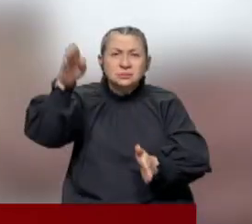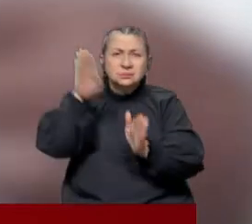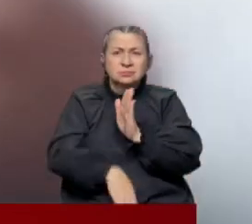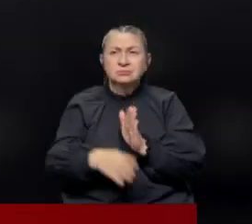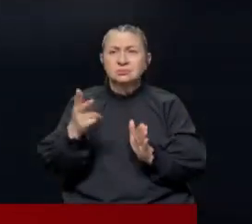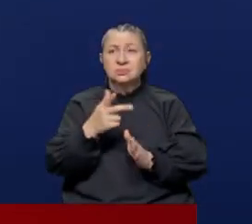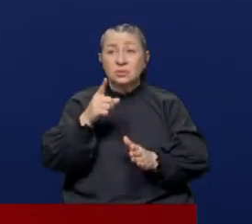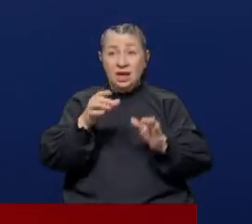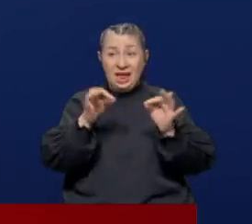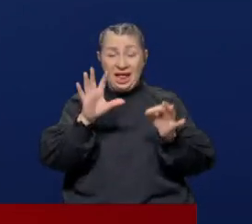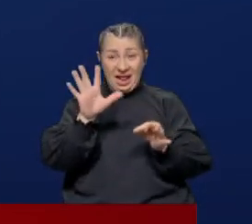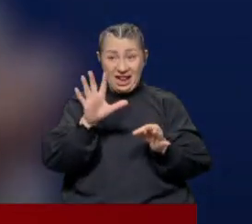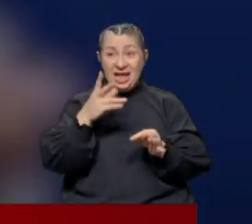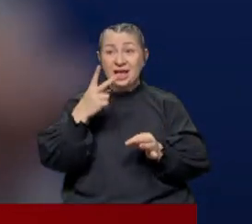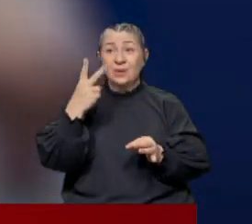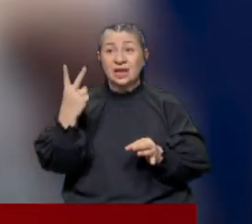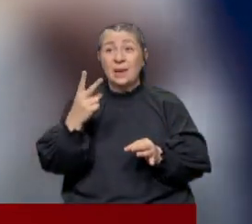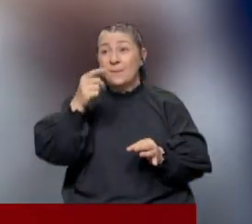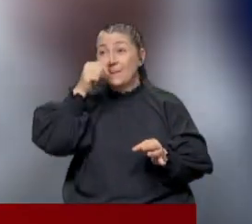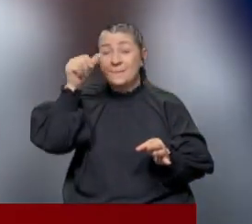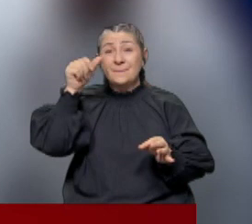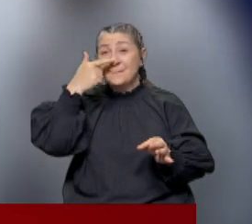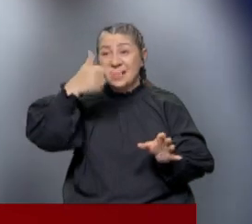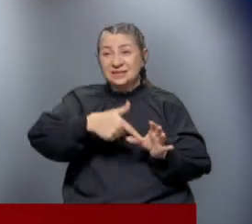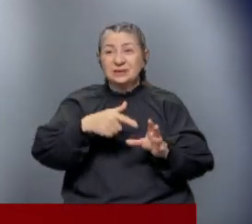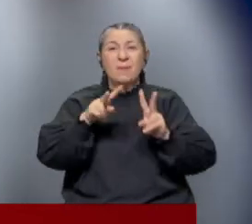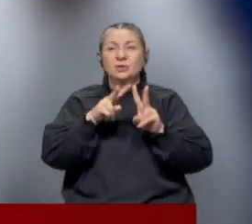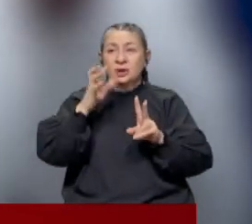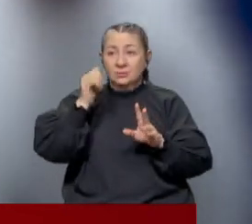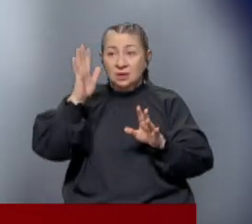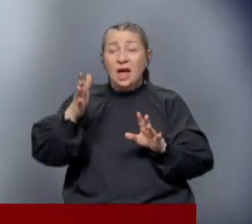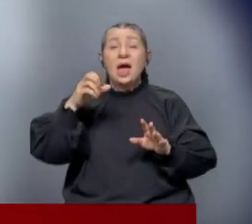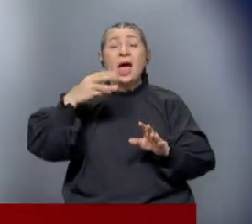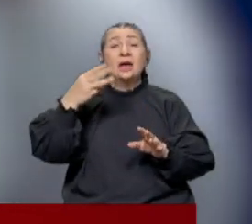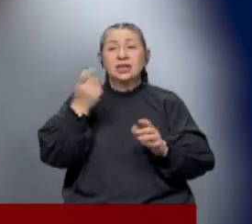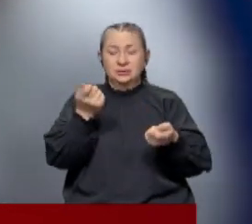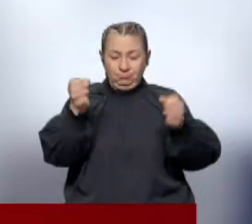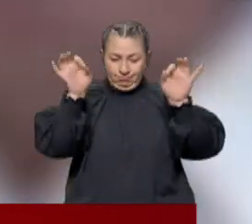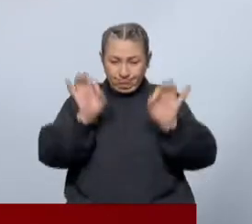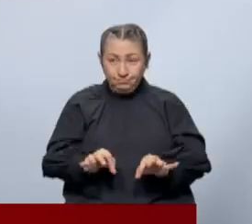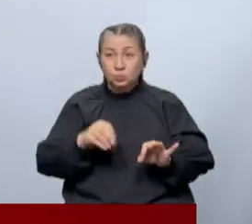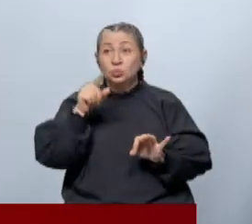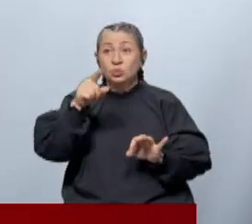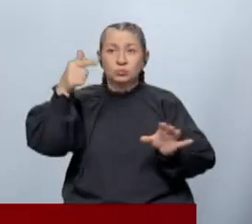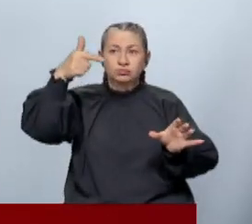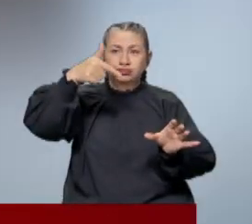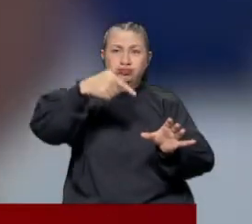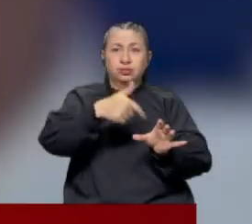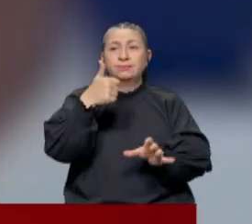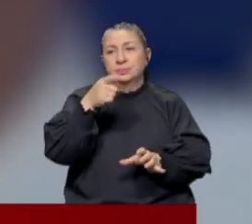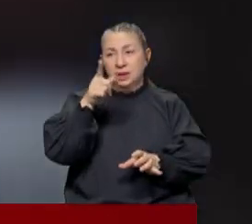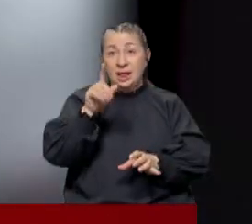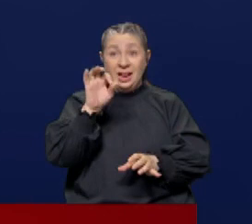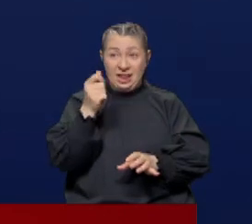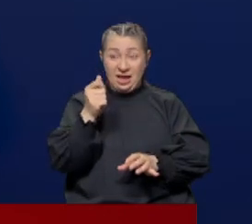Bu 50 lira. 2002'de benzin, mazot almaya gittiğinizde Erdoğan ilk iş başına geldiğinde bunu dolduruyordunuz.